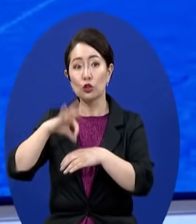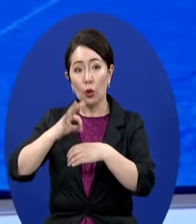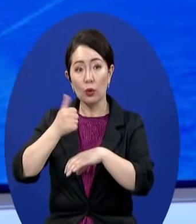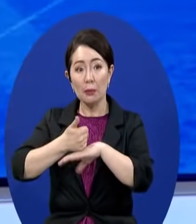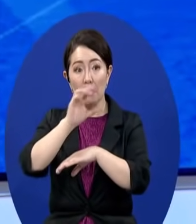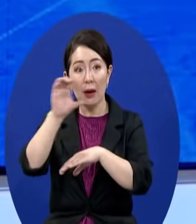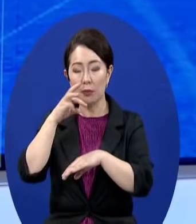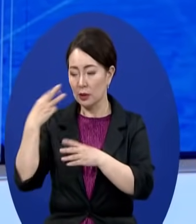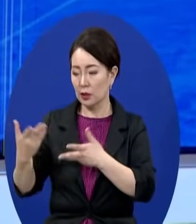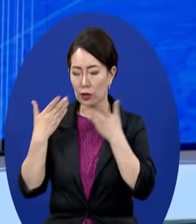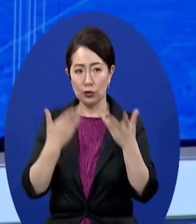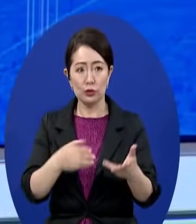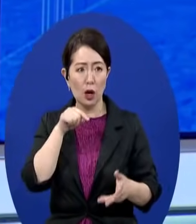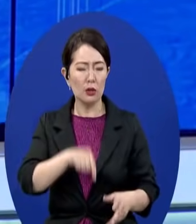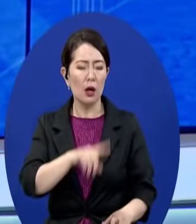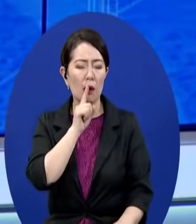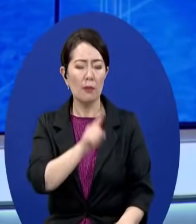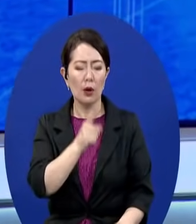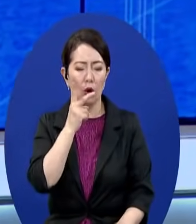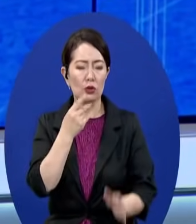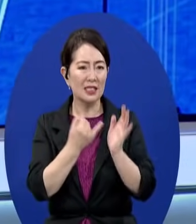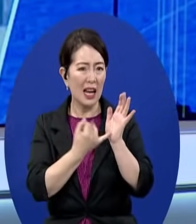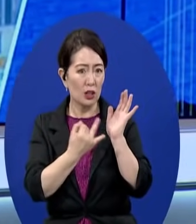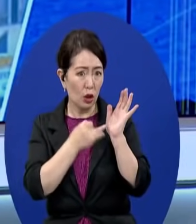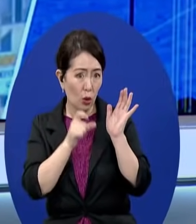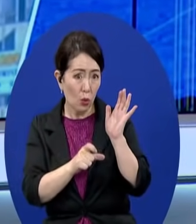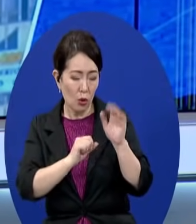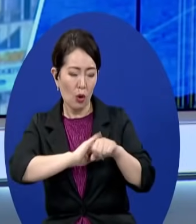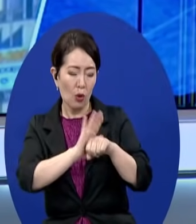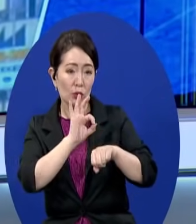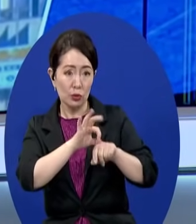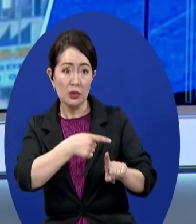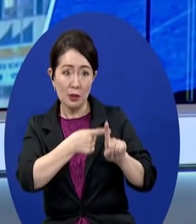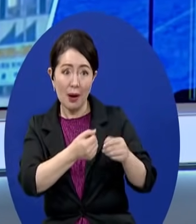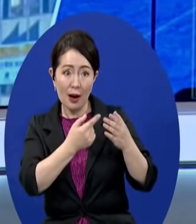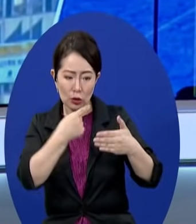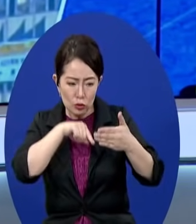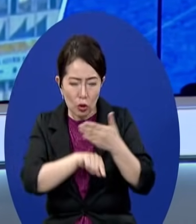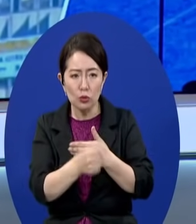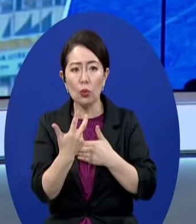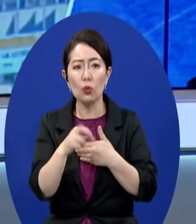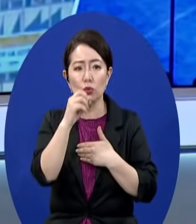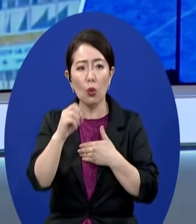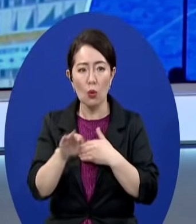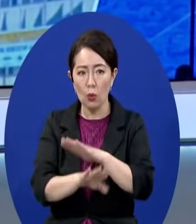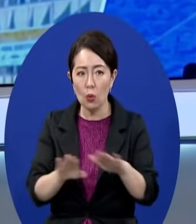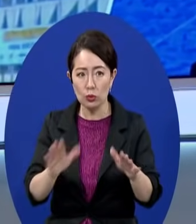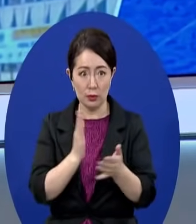Өнөөдөр 1267 халдварын шин тохиол бүртгэгдсэн, халдвар авч байгаа хүмүүсийн 30% баг насны хүүхэд эзэлж байна.